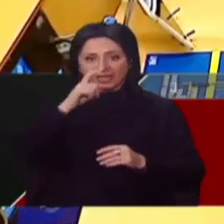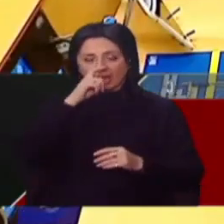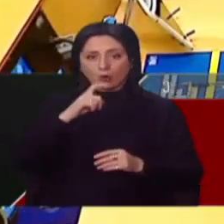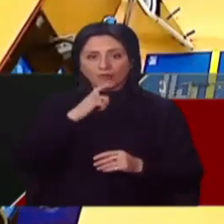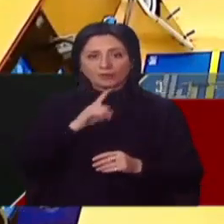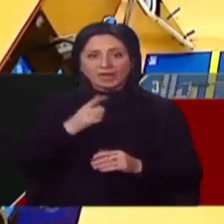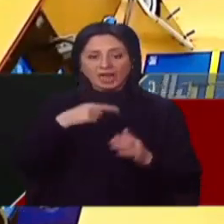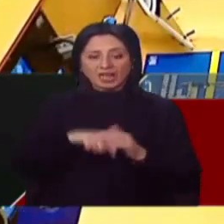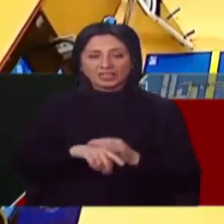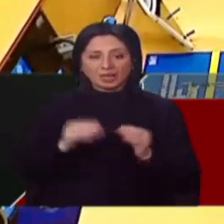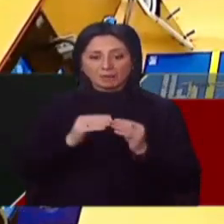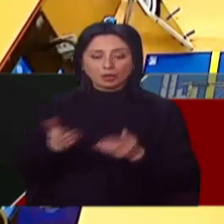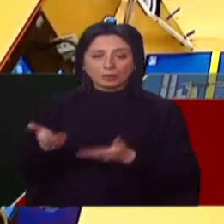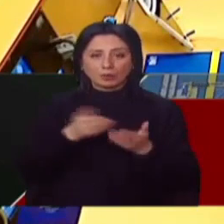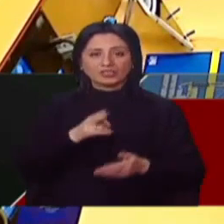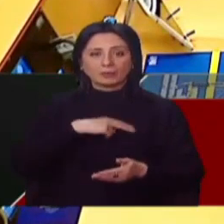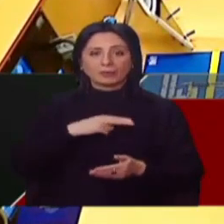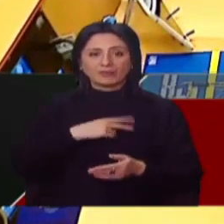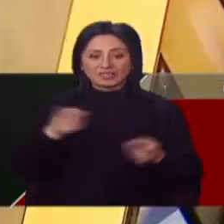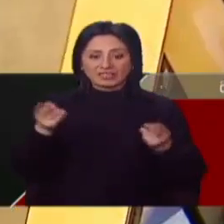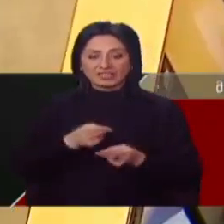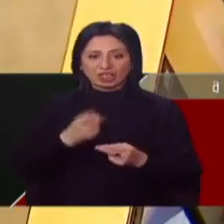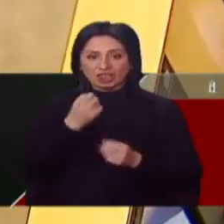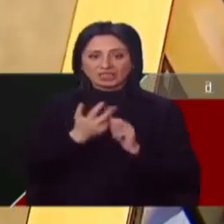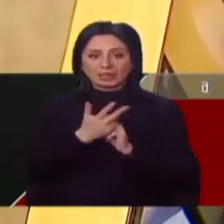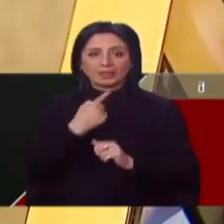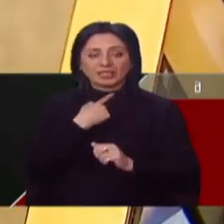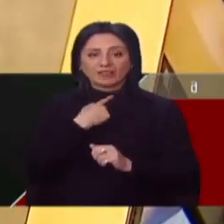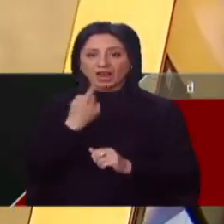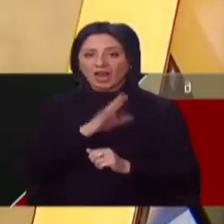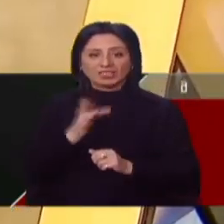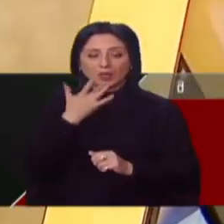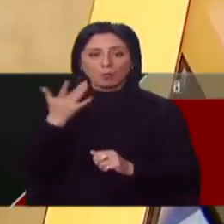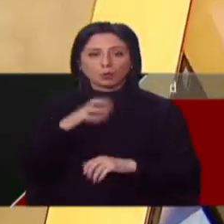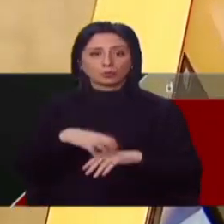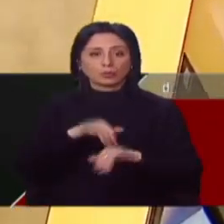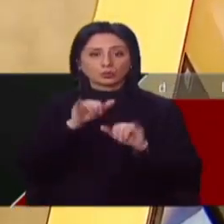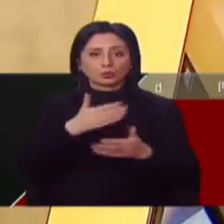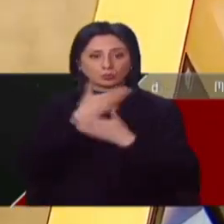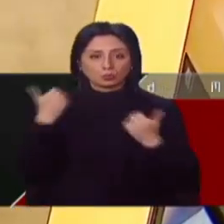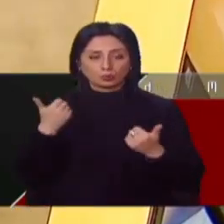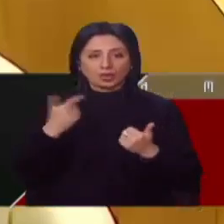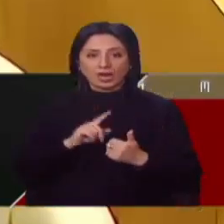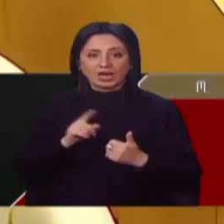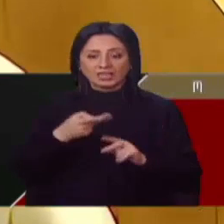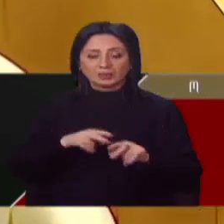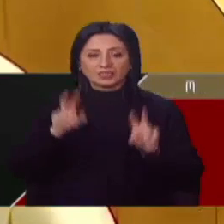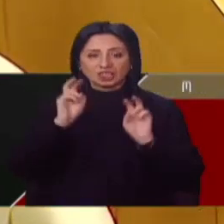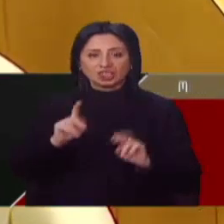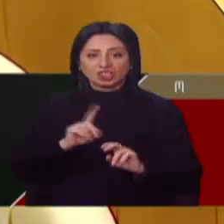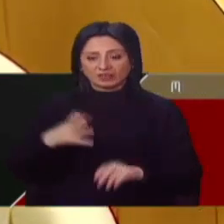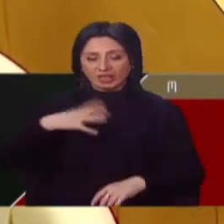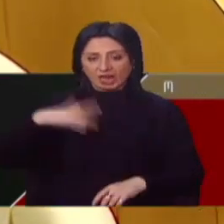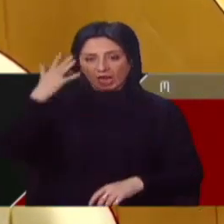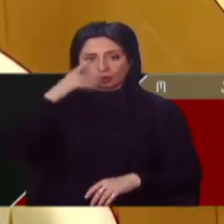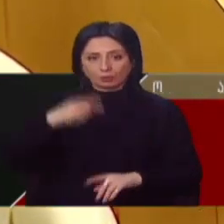გაურკვეველია, რადგან მეათე მოწვევის პარლამენტში საჭირო 113 ხმა არცერთ პოლიტიკურ პარტიას არ აქვს, რაც იმას ნიშნავს, რომ